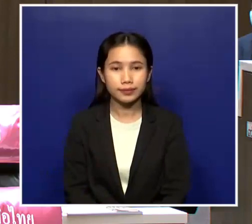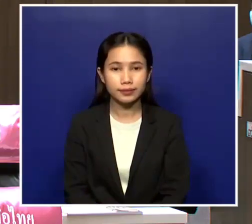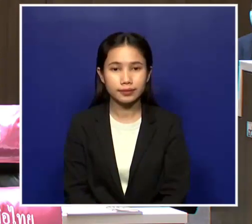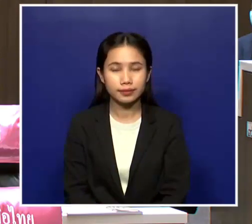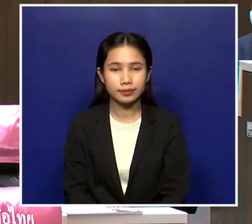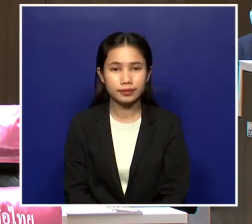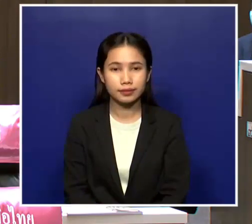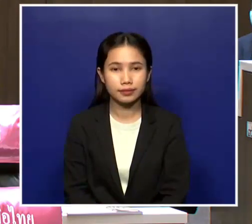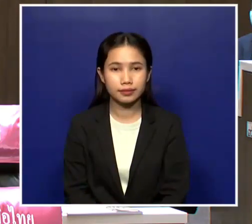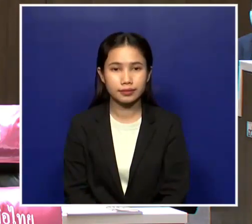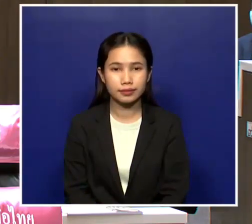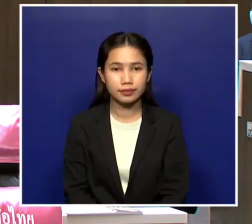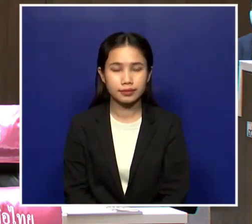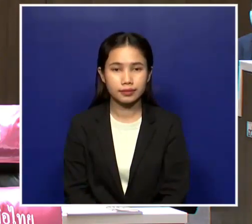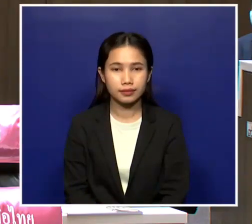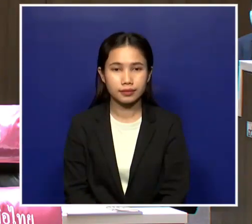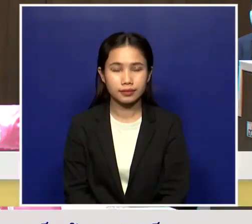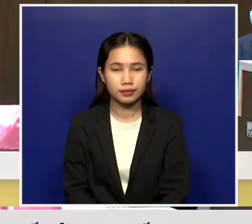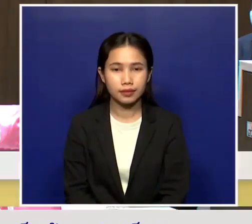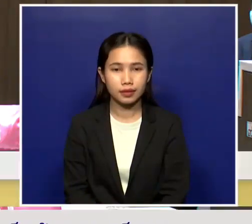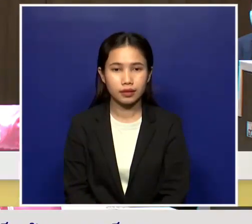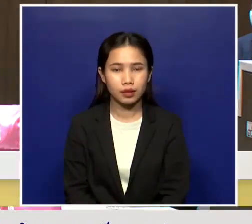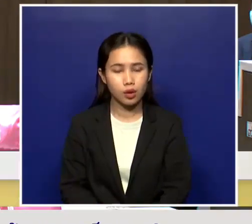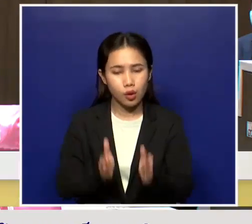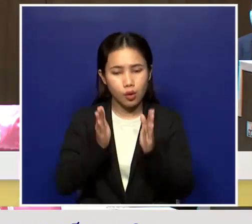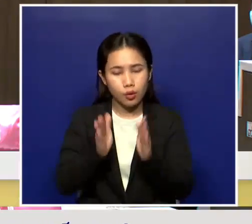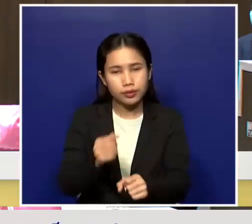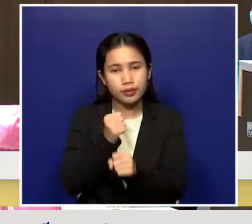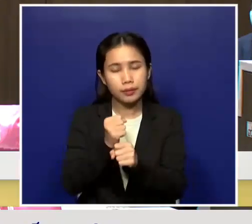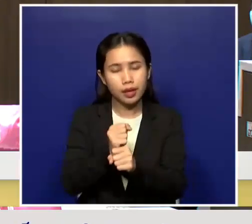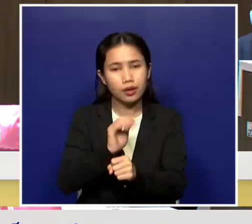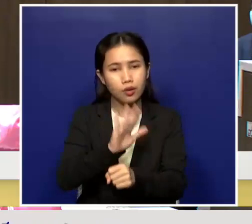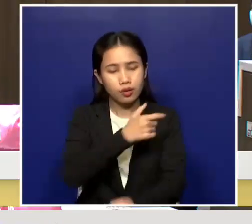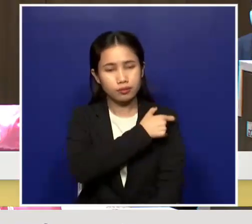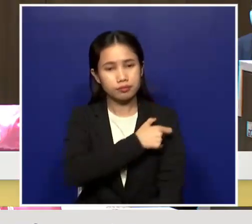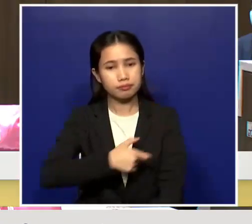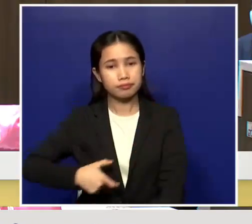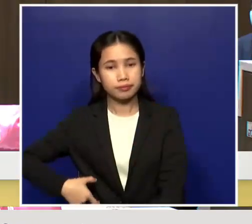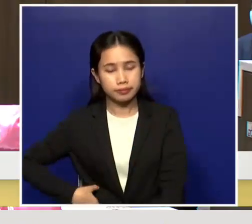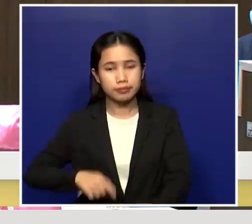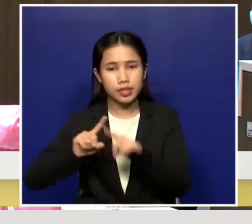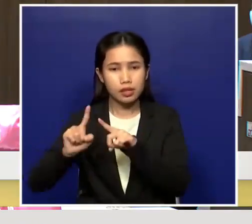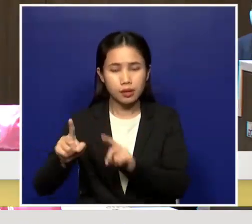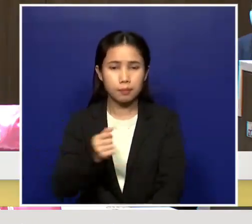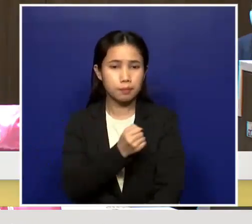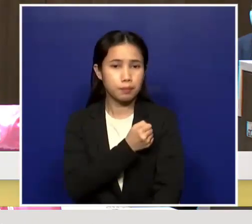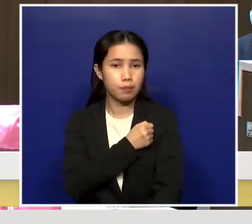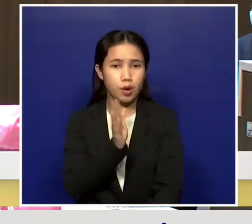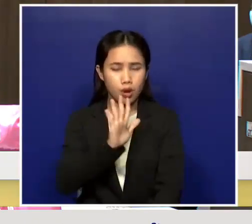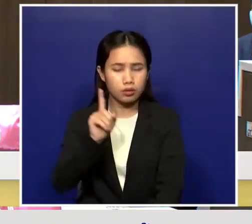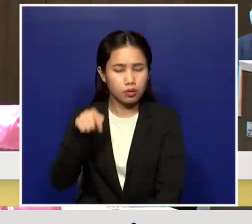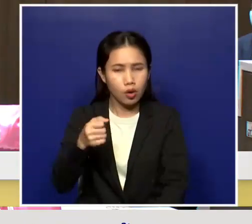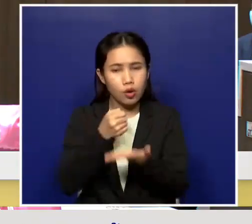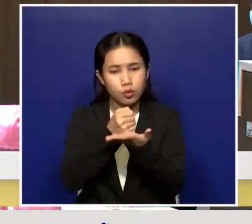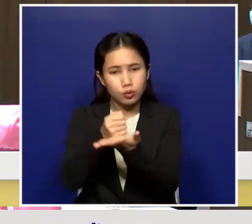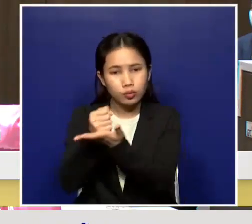ที่สุดเนี่ยทางข้าราชบริพารของพระองค์ท่านเนี่ยอดรนทนไม่ไหวก็ต้องออกมาช่วยกันทำช่วยกัน